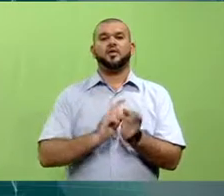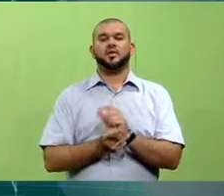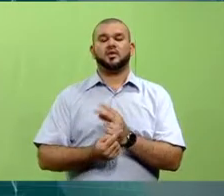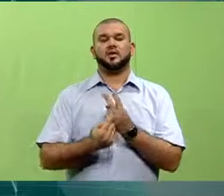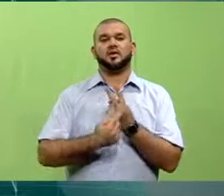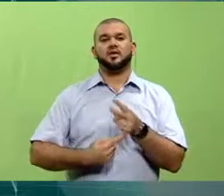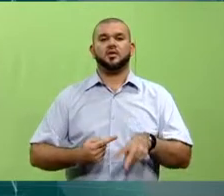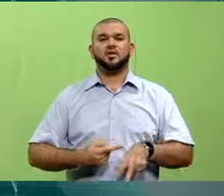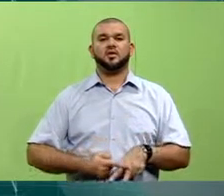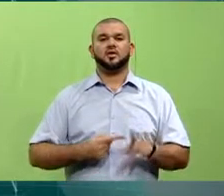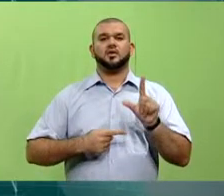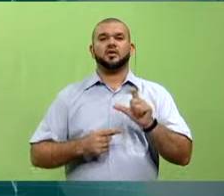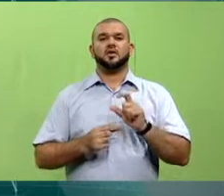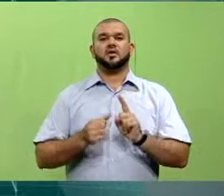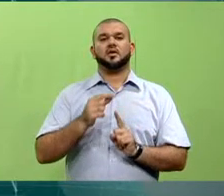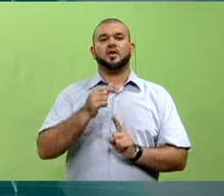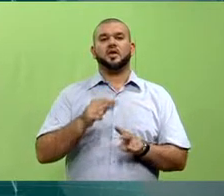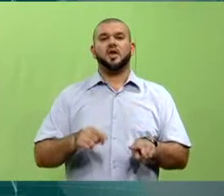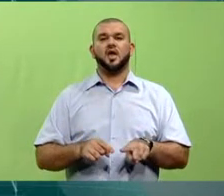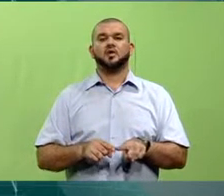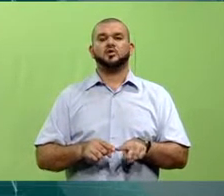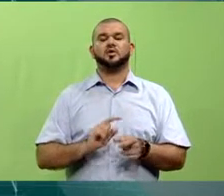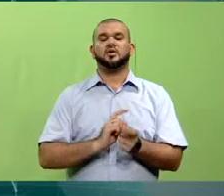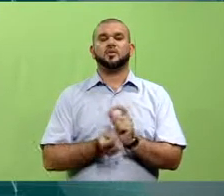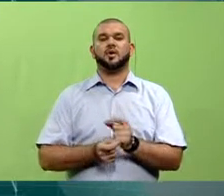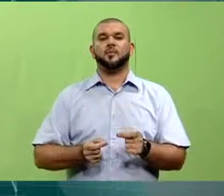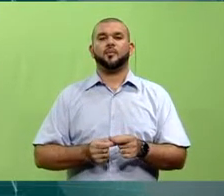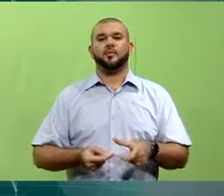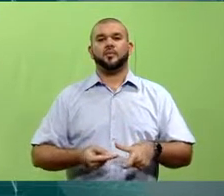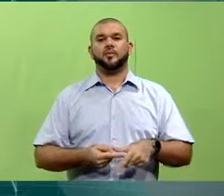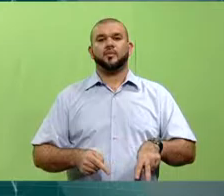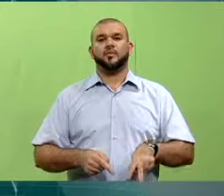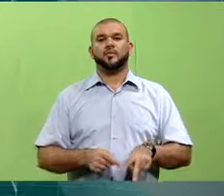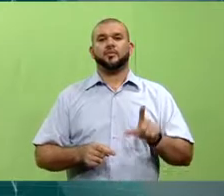tüm mevzuatların yeniden gözden geçirildiğini kaydetti.